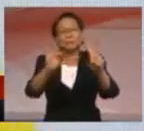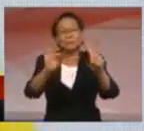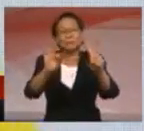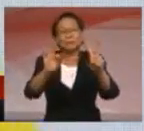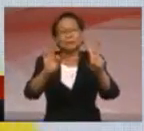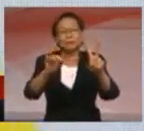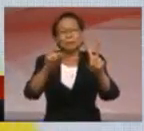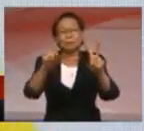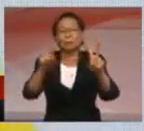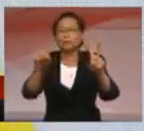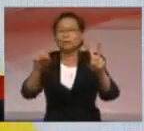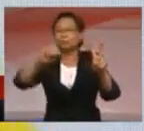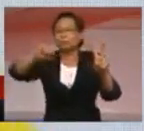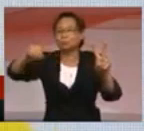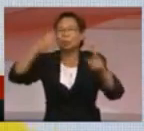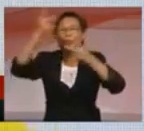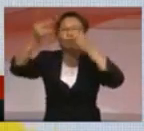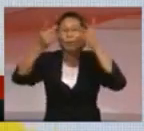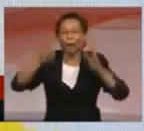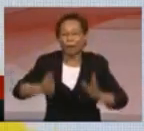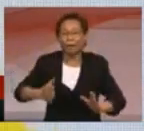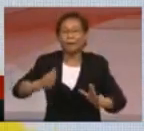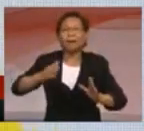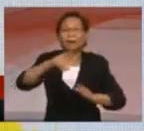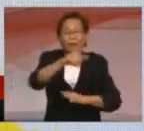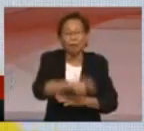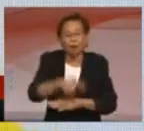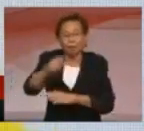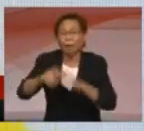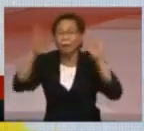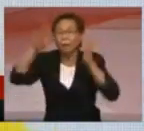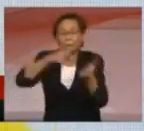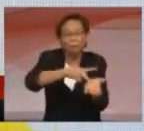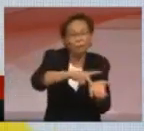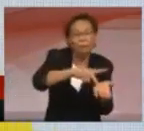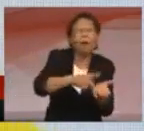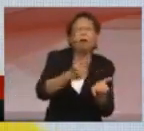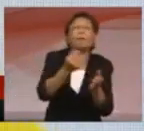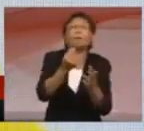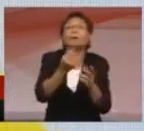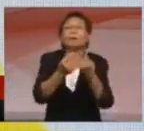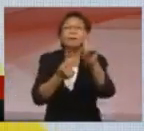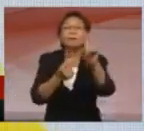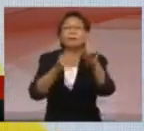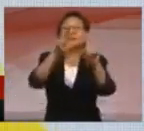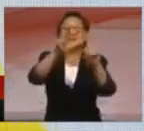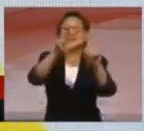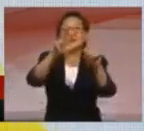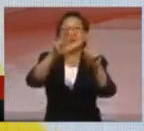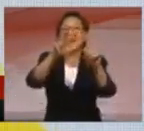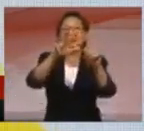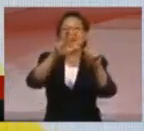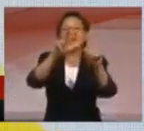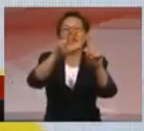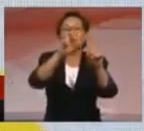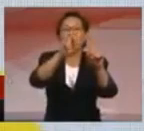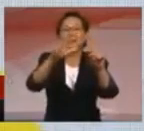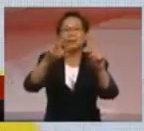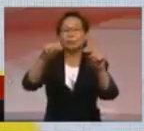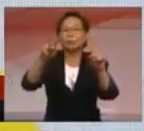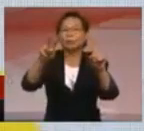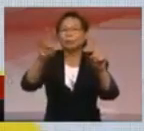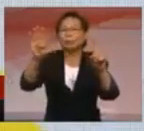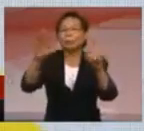239.1 juta pelawat domestik dengan perbelanjaan sebanyak 103.2 bilion ringgit telah